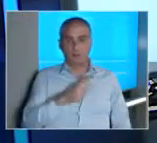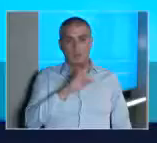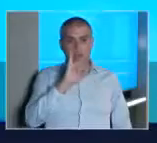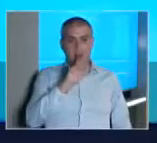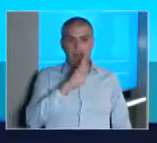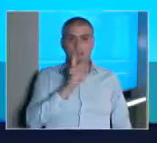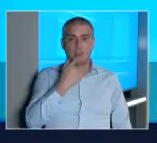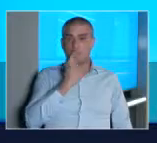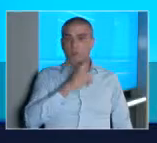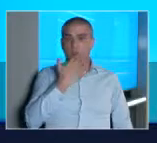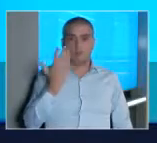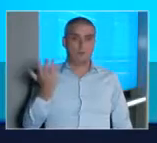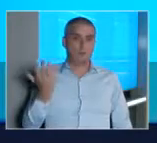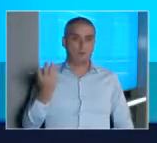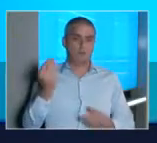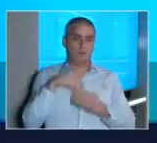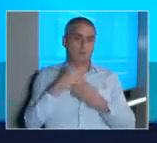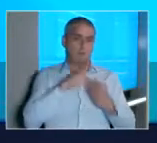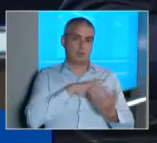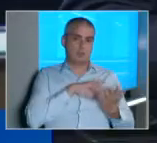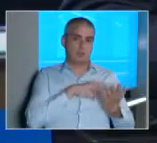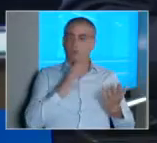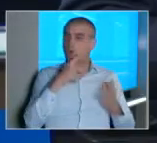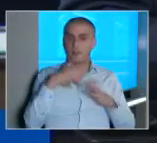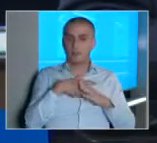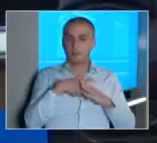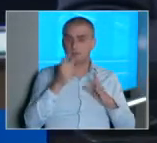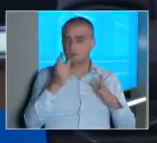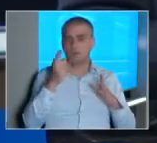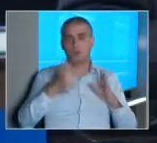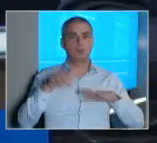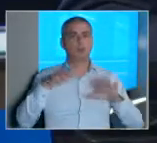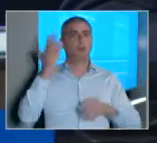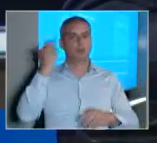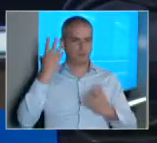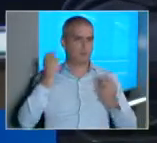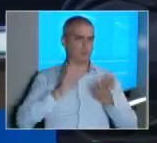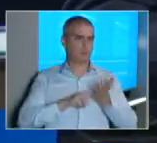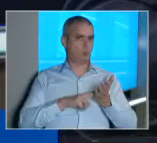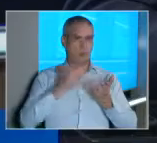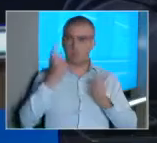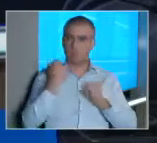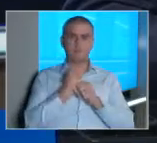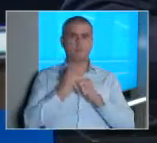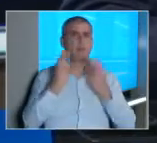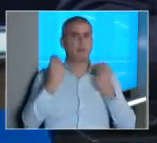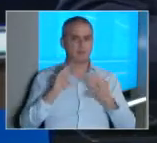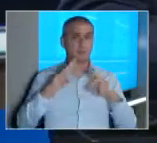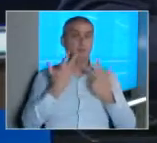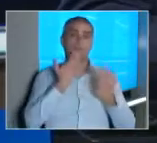שלא ברור. הוא לא נטל, אני אגיד לך למה. אהוד ברק הוא ראש שלה לשעבר עם הרבה זכויות, אדם שעשה הרבה דברים, גם